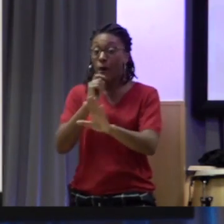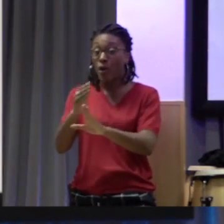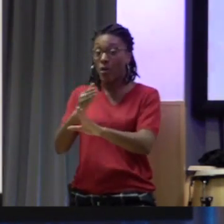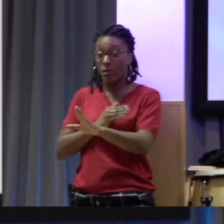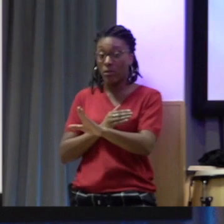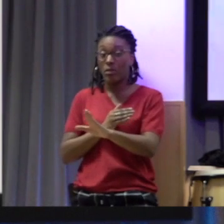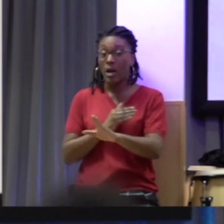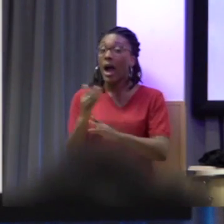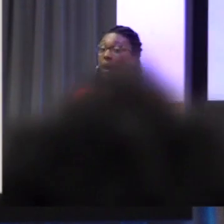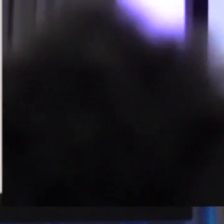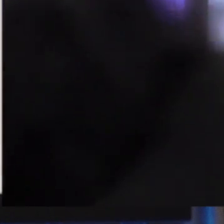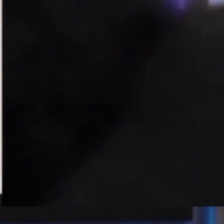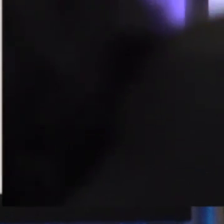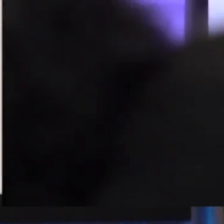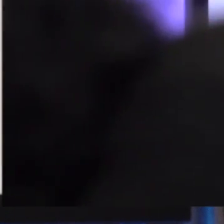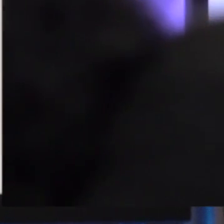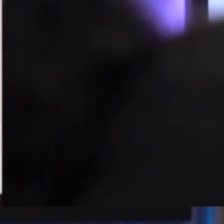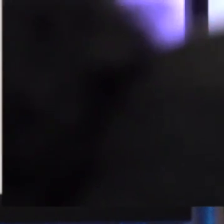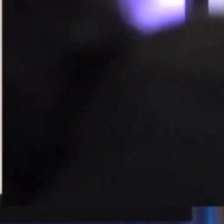Le Seigneur a d'abord annoncé sa parole.